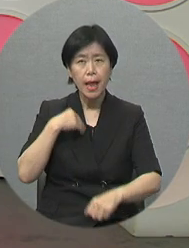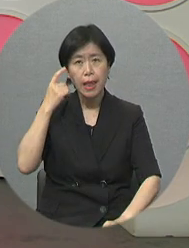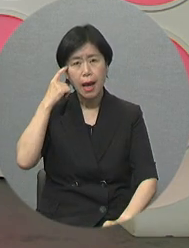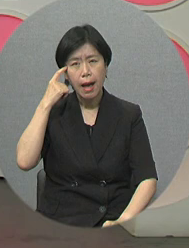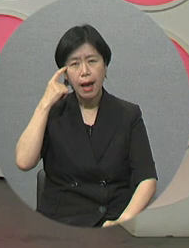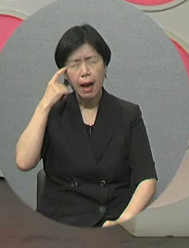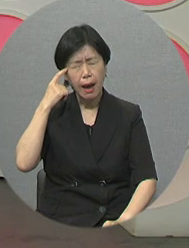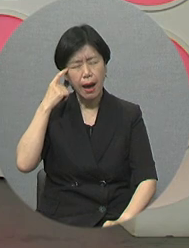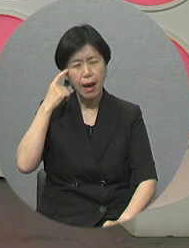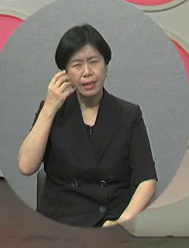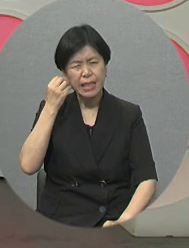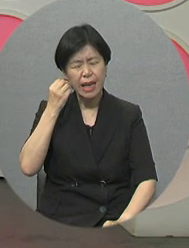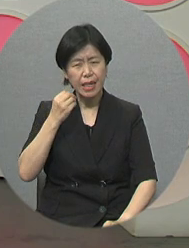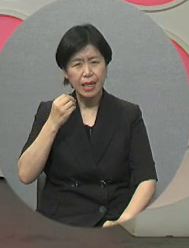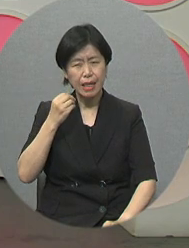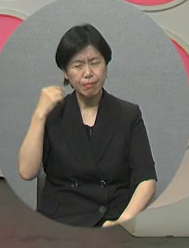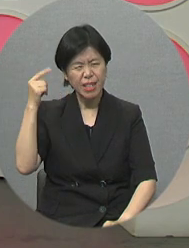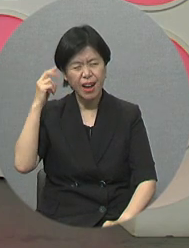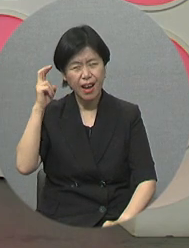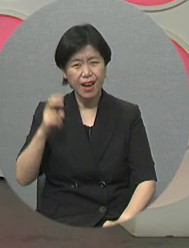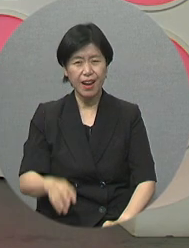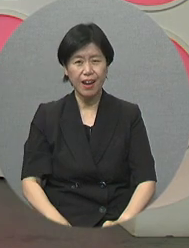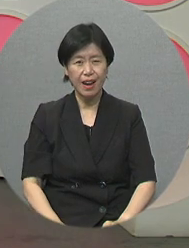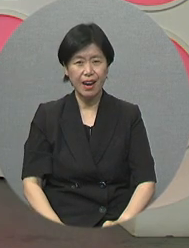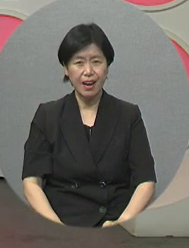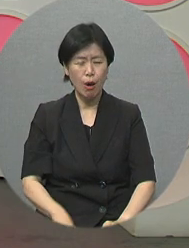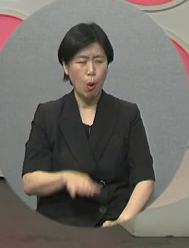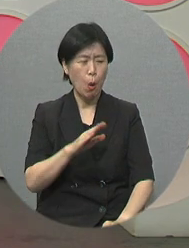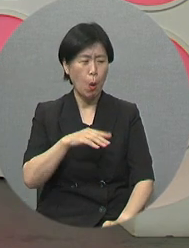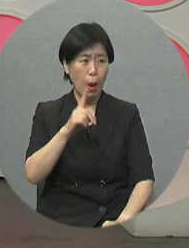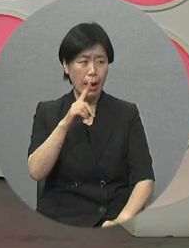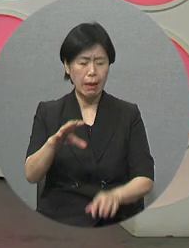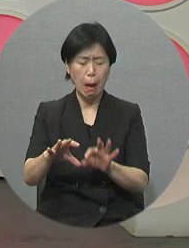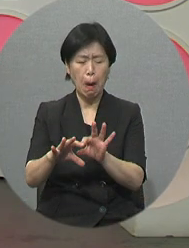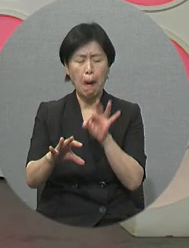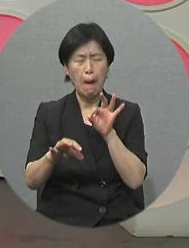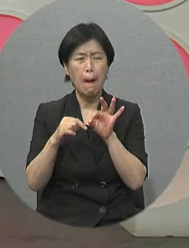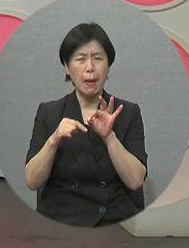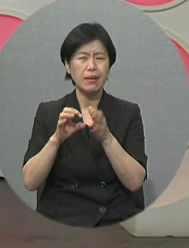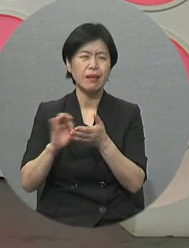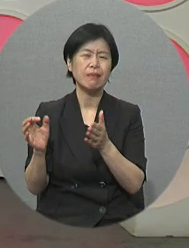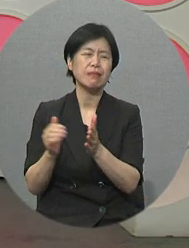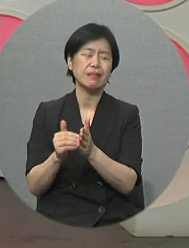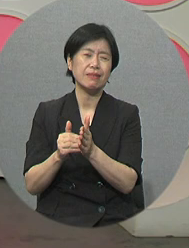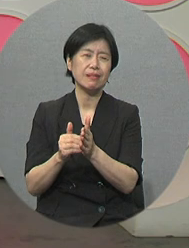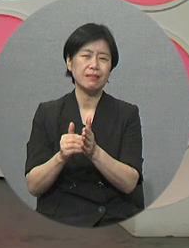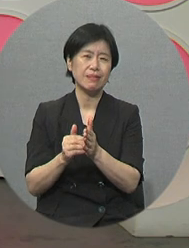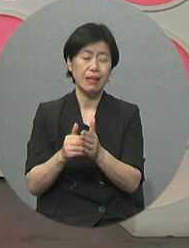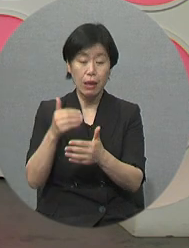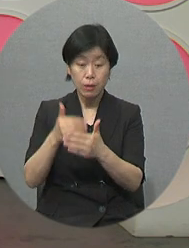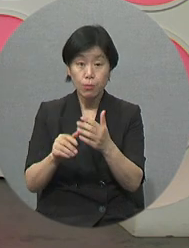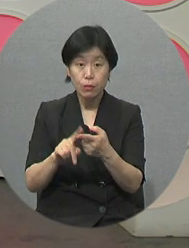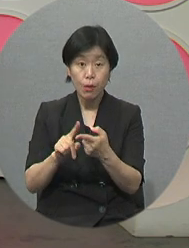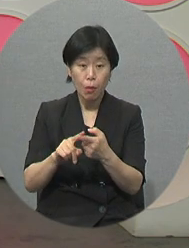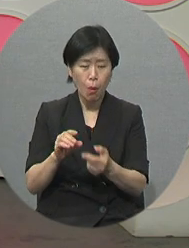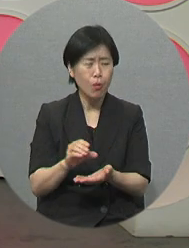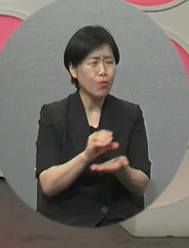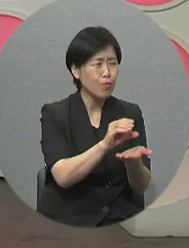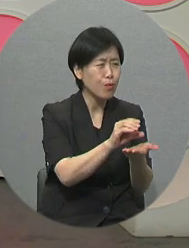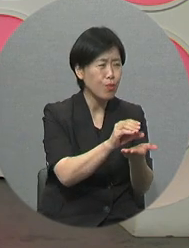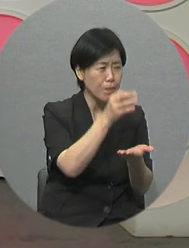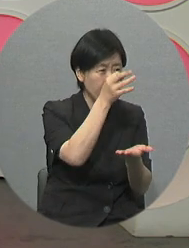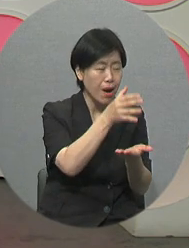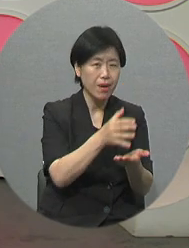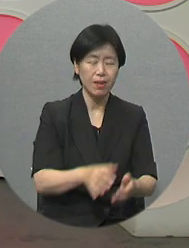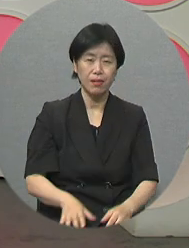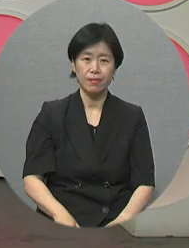사장님에게 비밀로 좀 해주세요. 죄송합니다. 그는 무거운 이삿짐을 번쩍 들어 올리던 날보다 훨씬